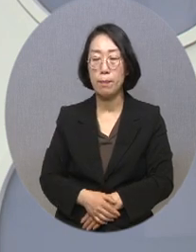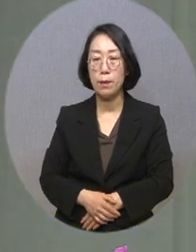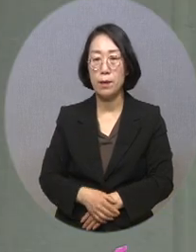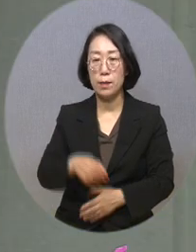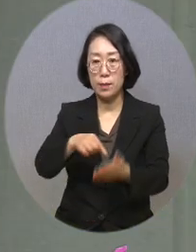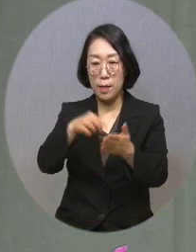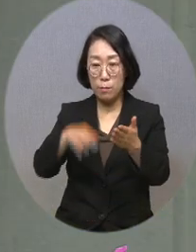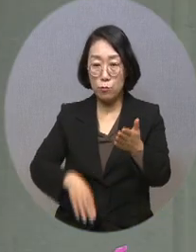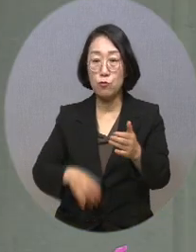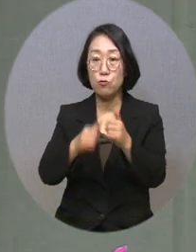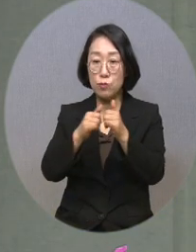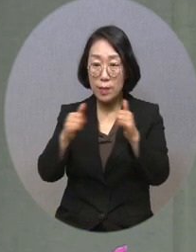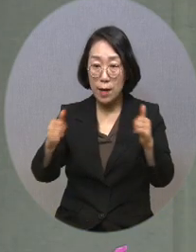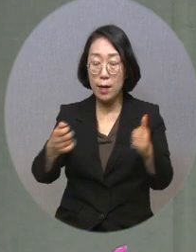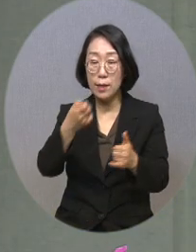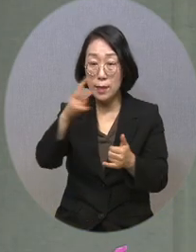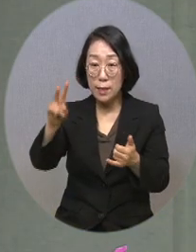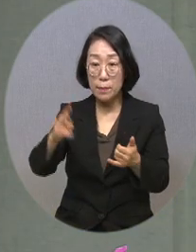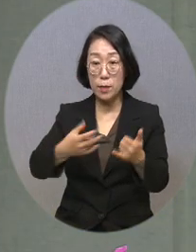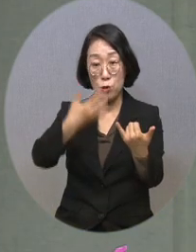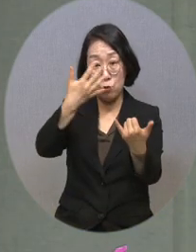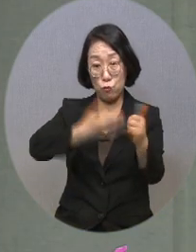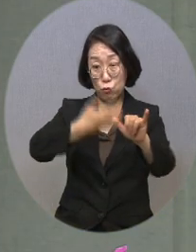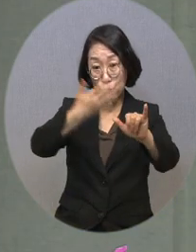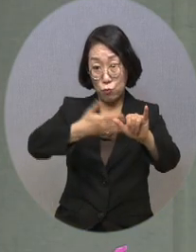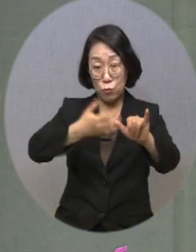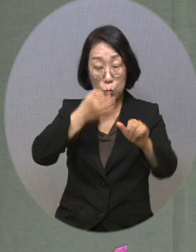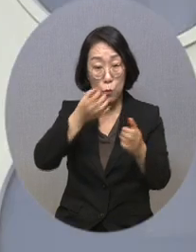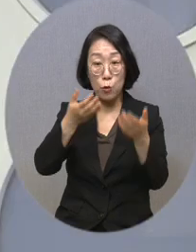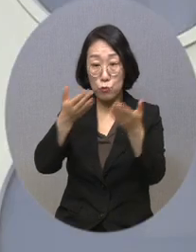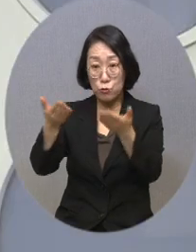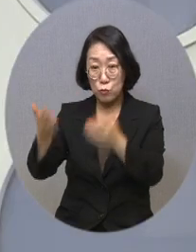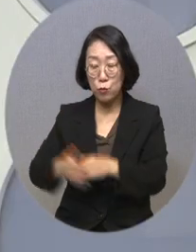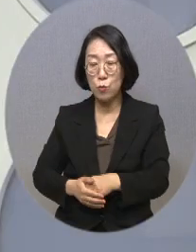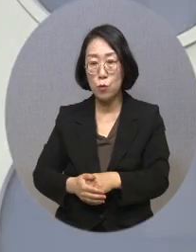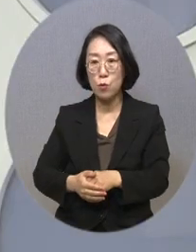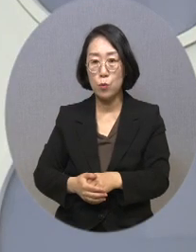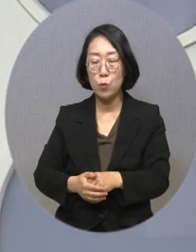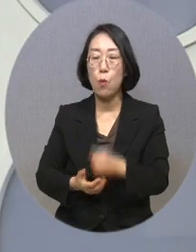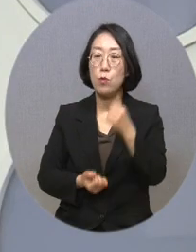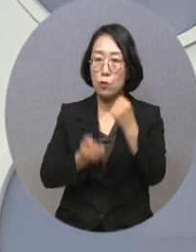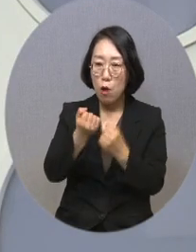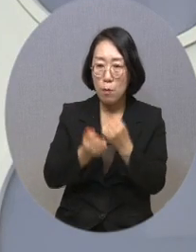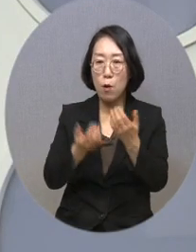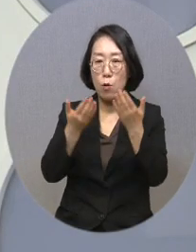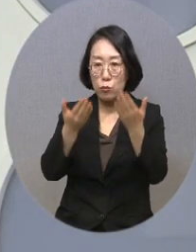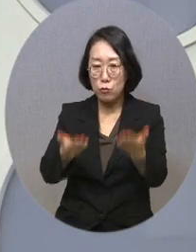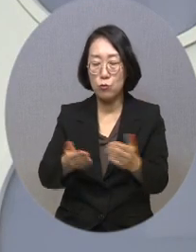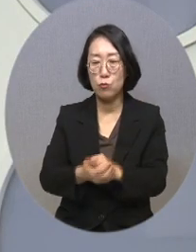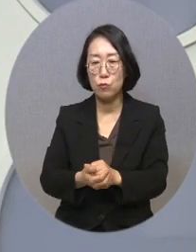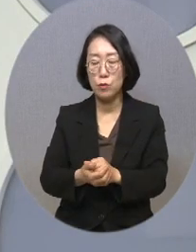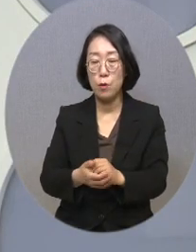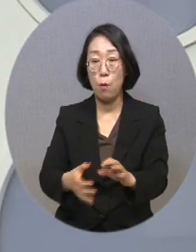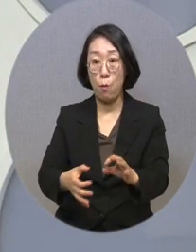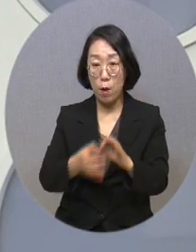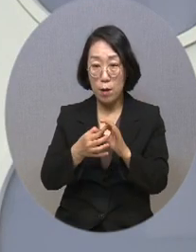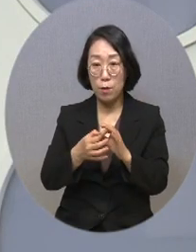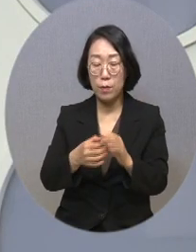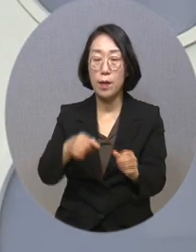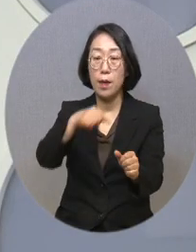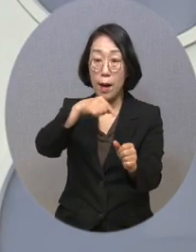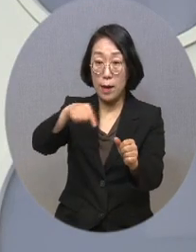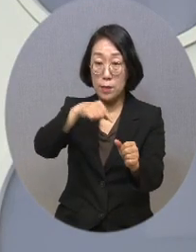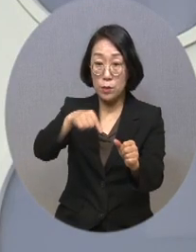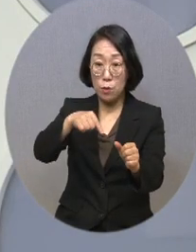통해서 알리고 또 시험에 이런 출제 방향이나 또 기출제 문제 이런 것들을 지금 이제 알리면서